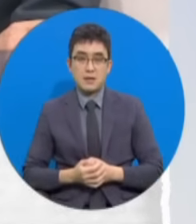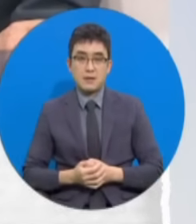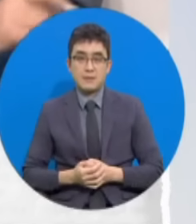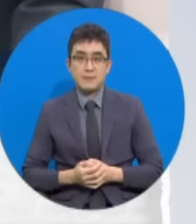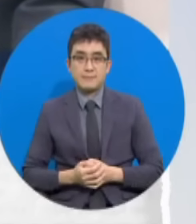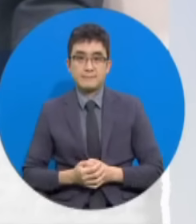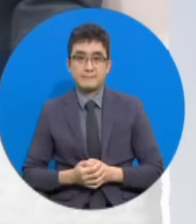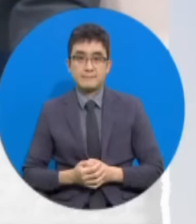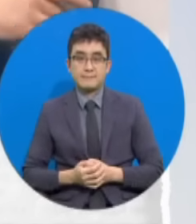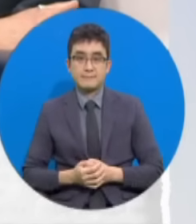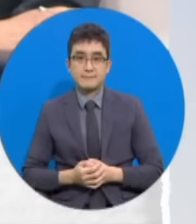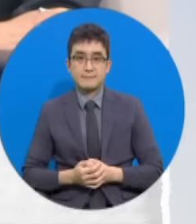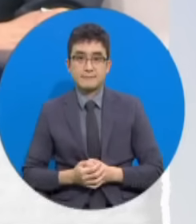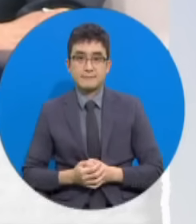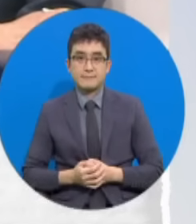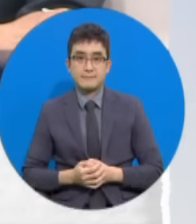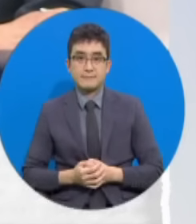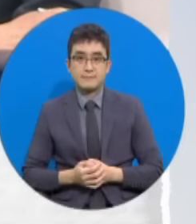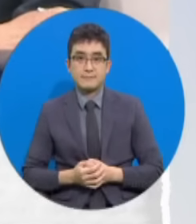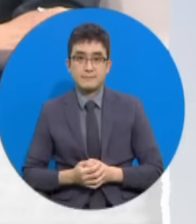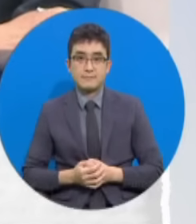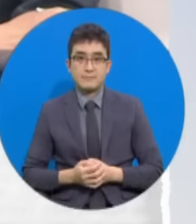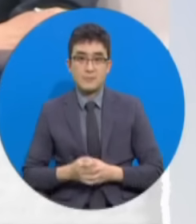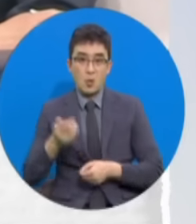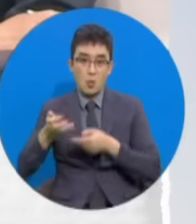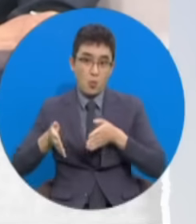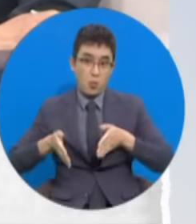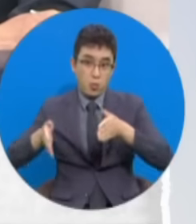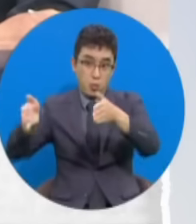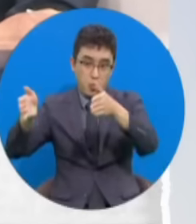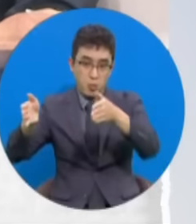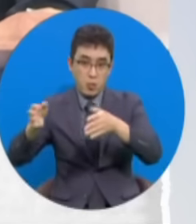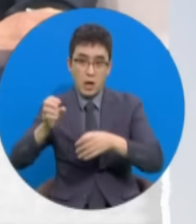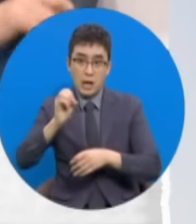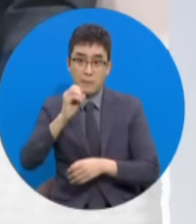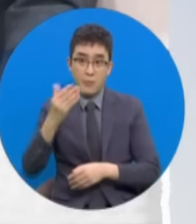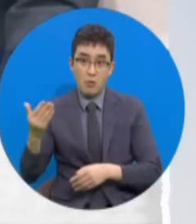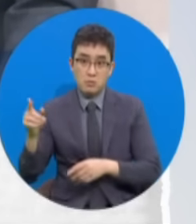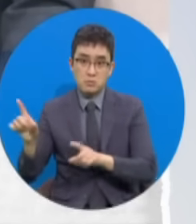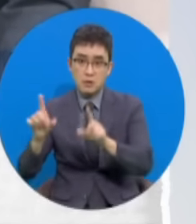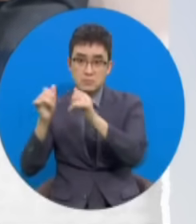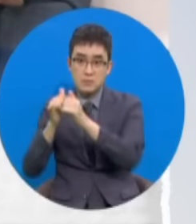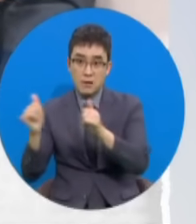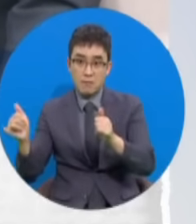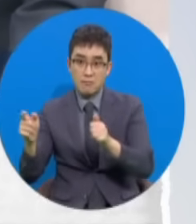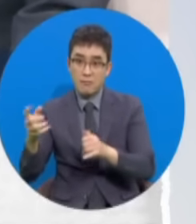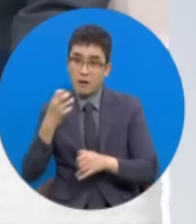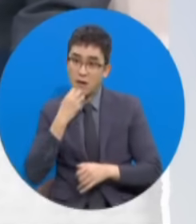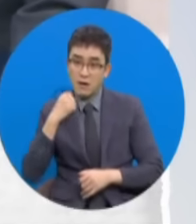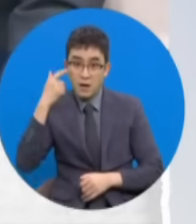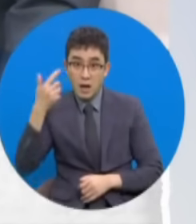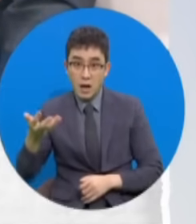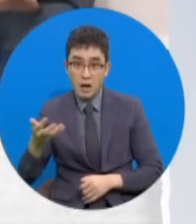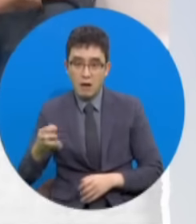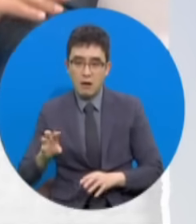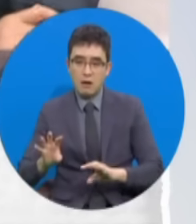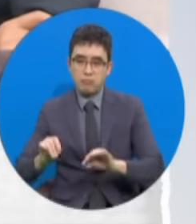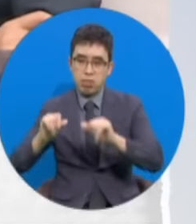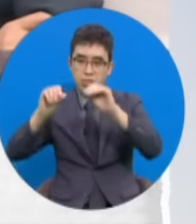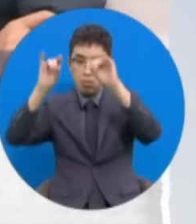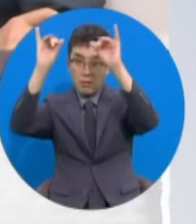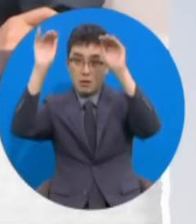대로 결과적으로는 이것이 도로만 내봤자 양평하고는 아무 이해관계가 없는 분진만